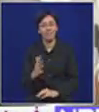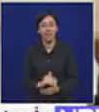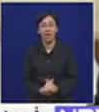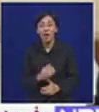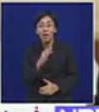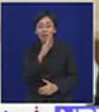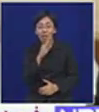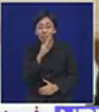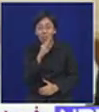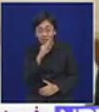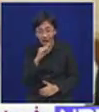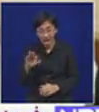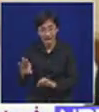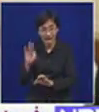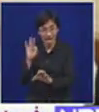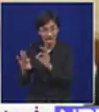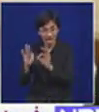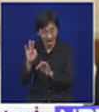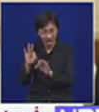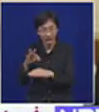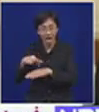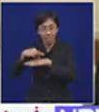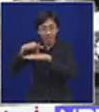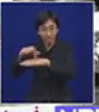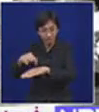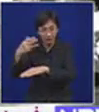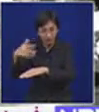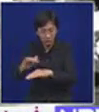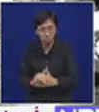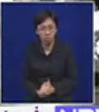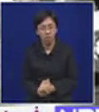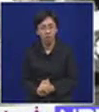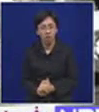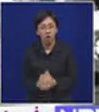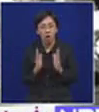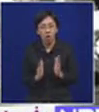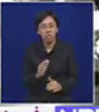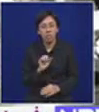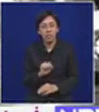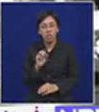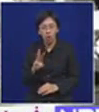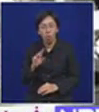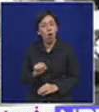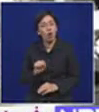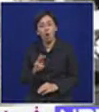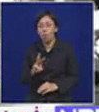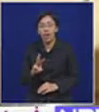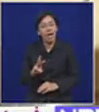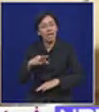แต่หากได้รับการคัดเลือกให้ดำรงตำแหน่งแล้วจะทำให้ผู้ที่เป็นสวอยู่นั้น